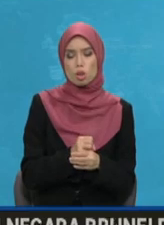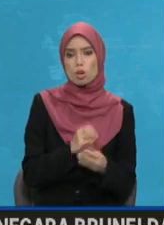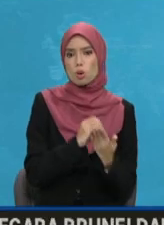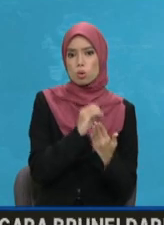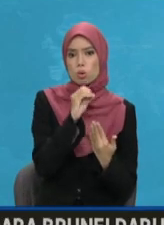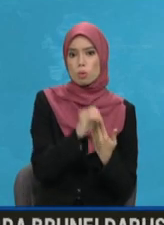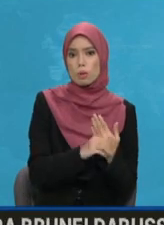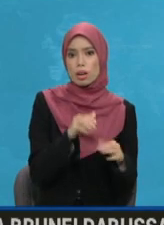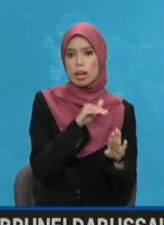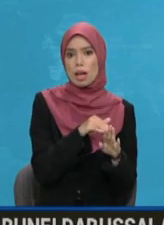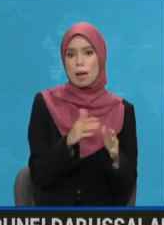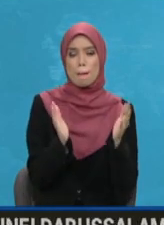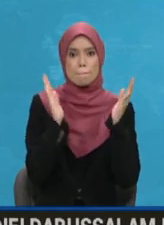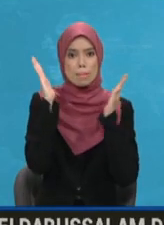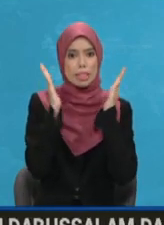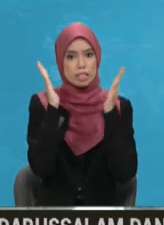Malaysia